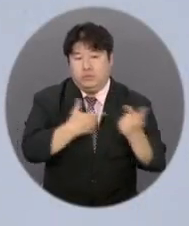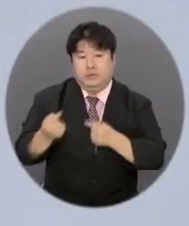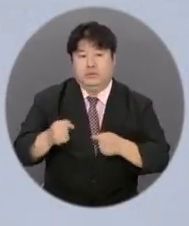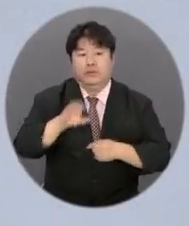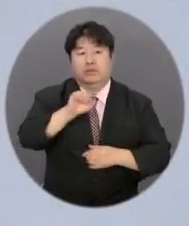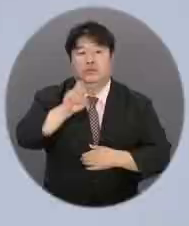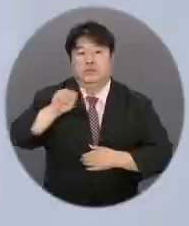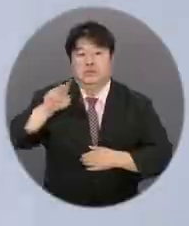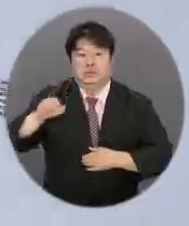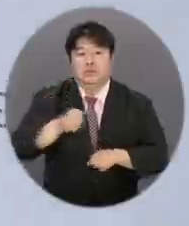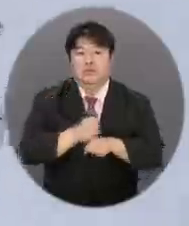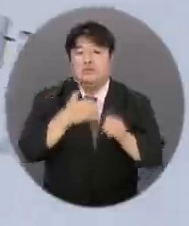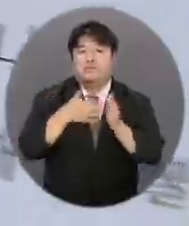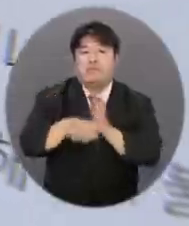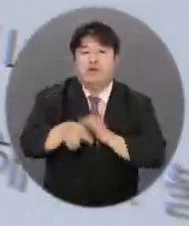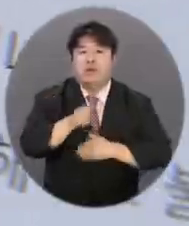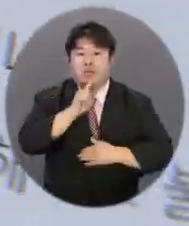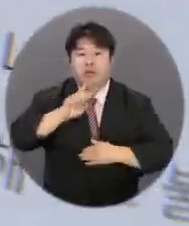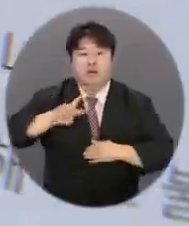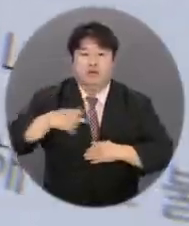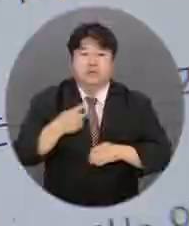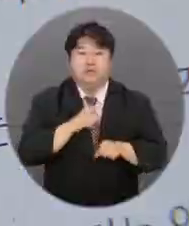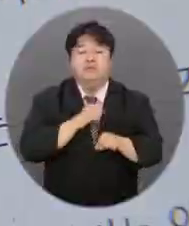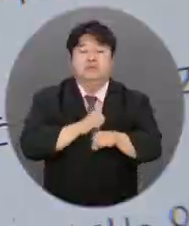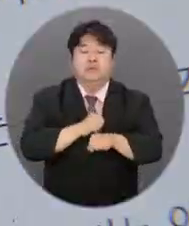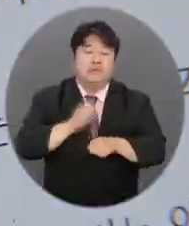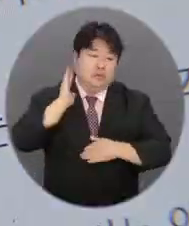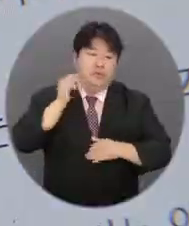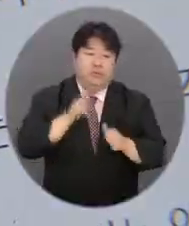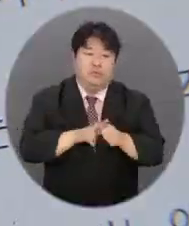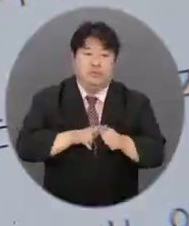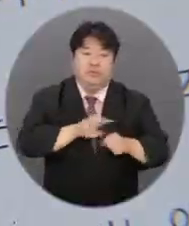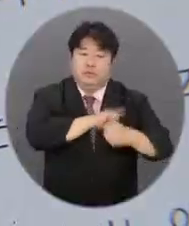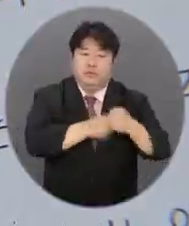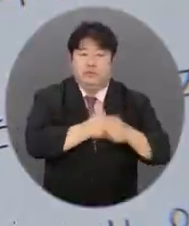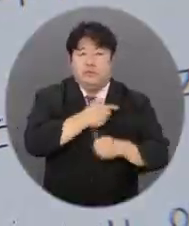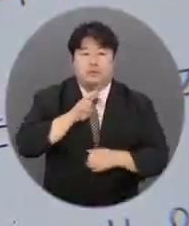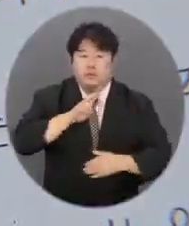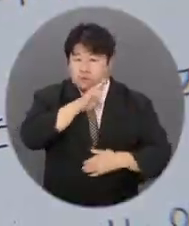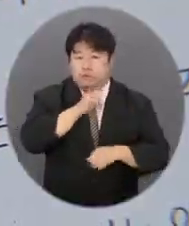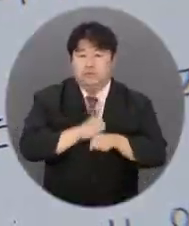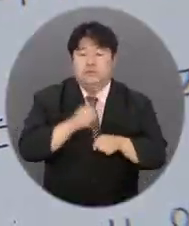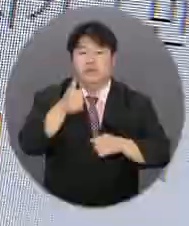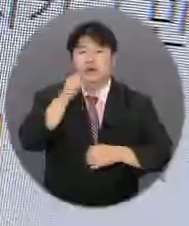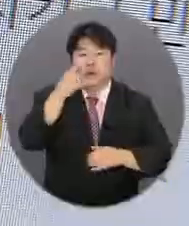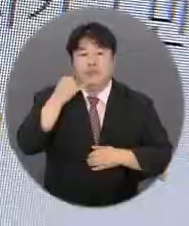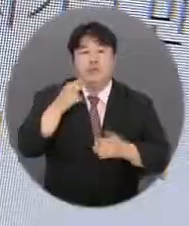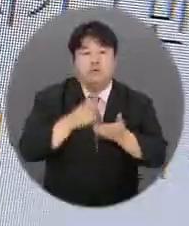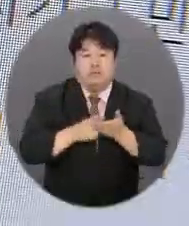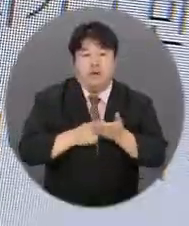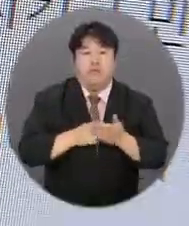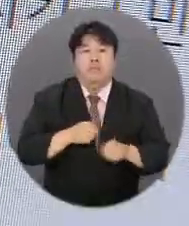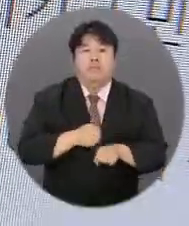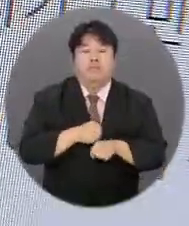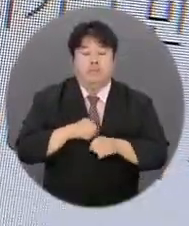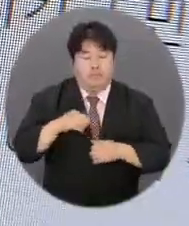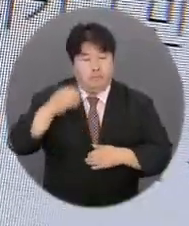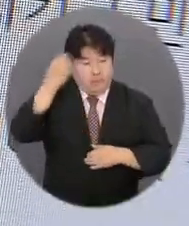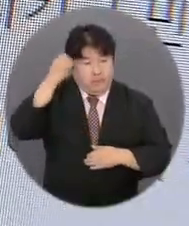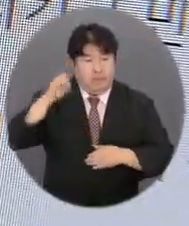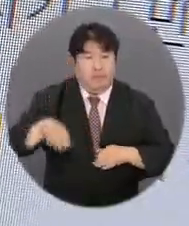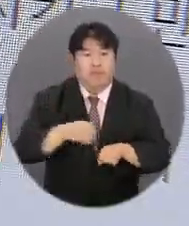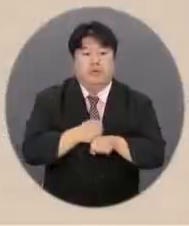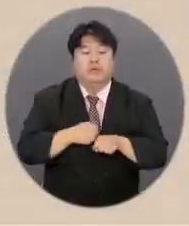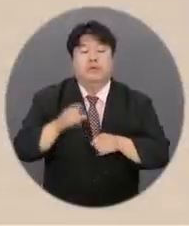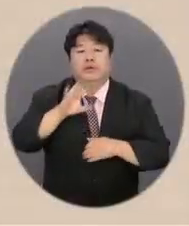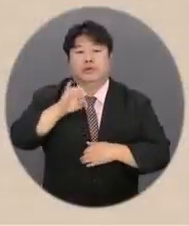통해 막가파의 망언, 대선 후보로서의 자격 의심, 헌법 정신 망각 등 비판의 수위를 높였습니다. 특히